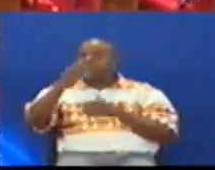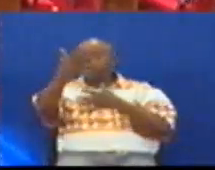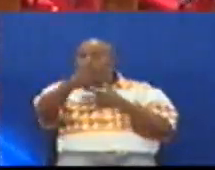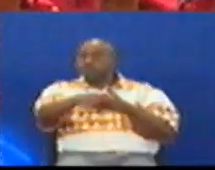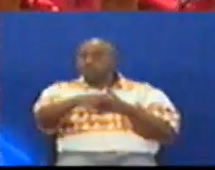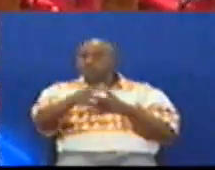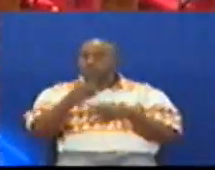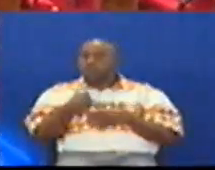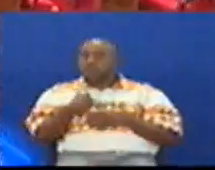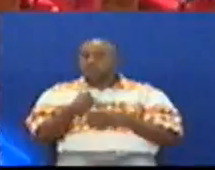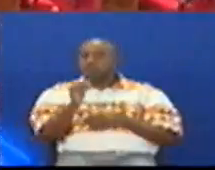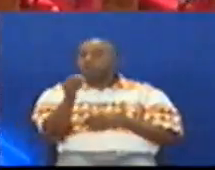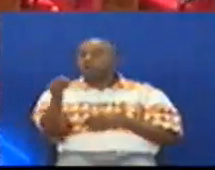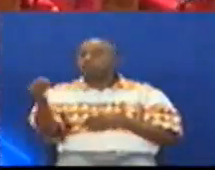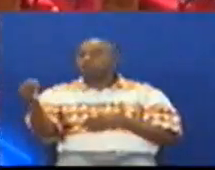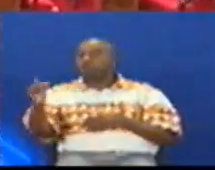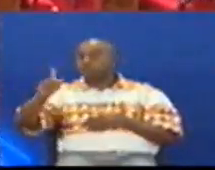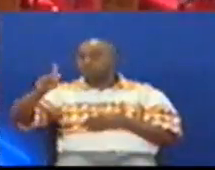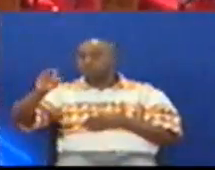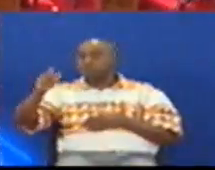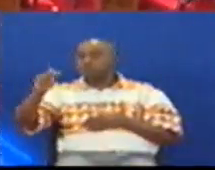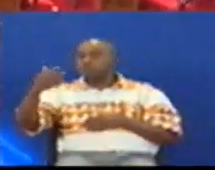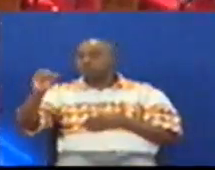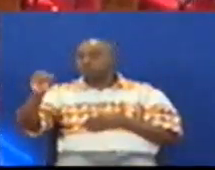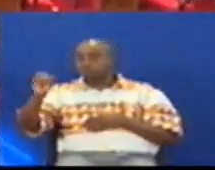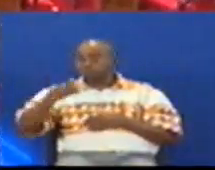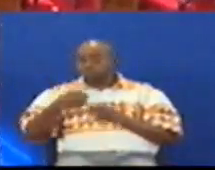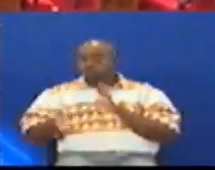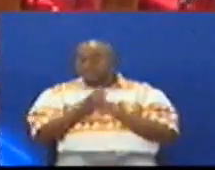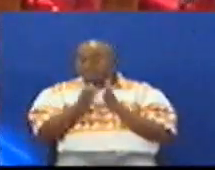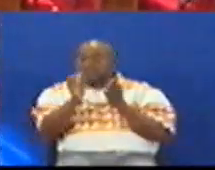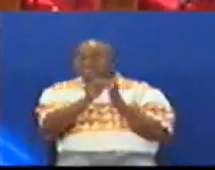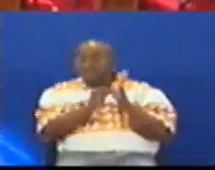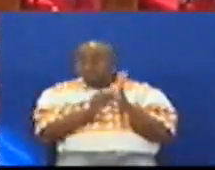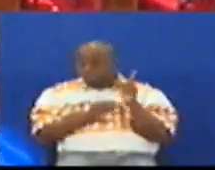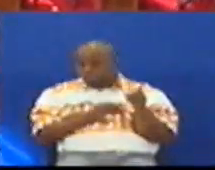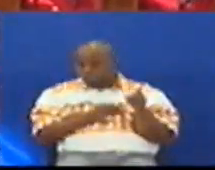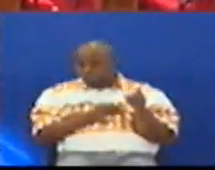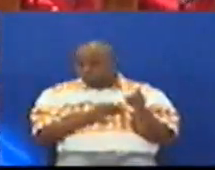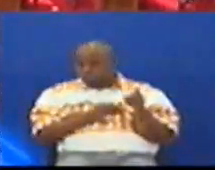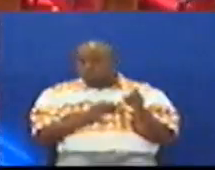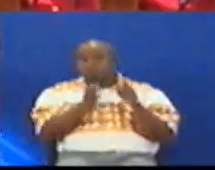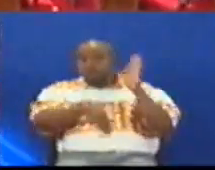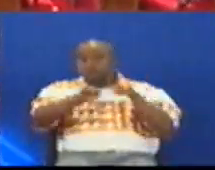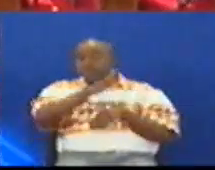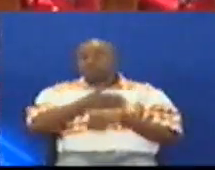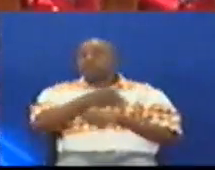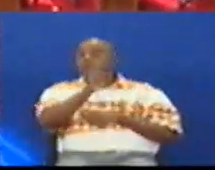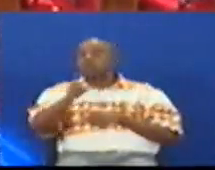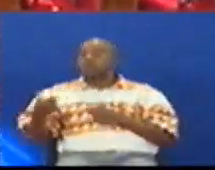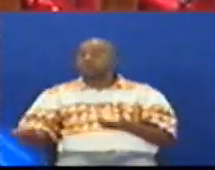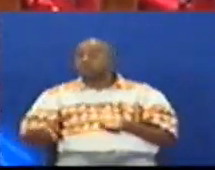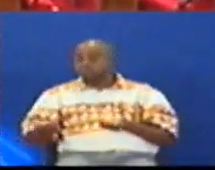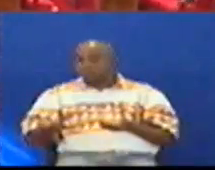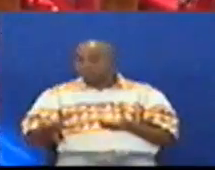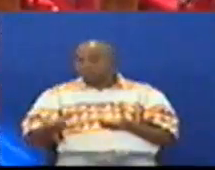anauza kokoto ambazo kwa mahesabu yake, tulipiga mahesabu pale na waziri na naibu waziri na wajumbe wote wa kamati na mwenyekiti wetu alikuwepo, haimlipi.